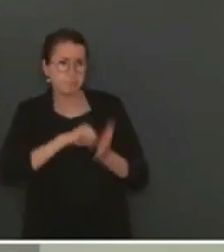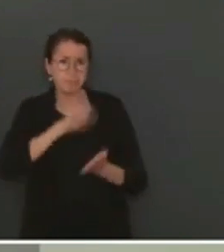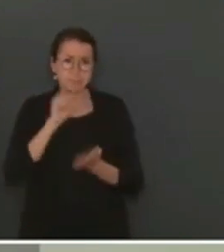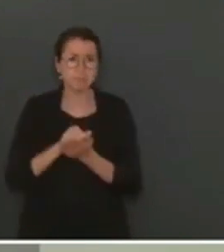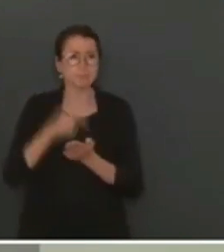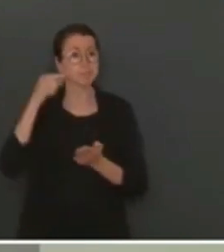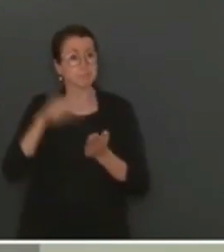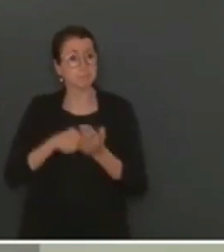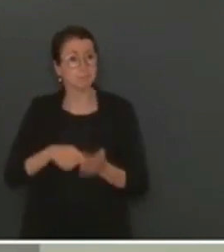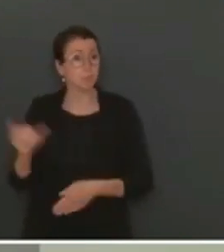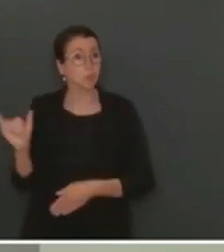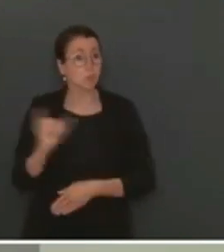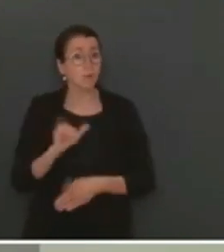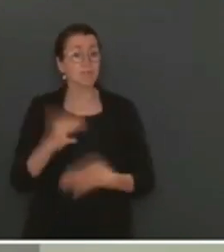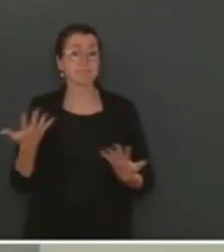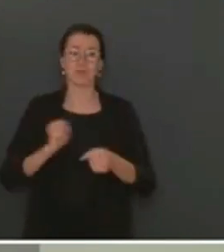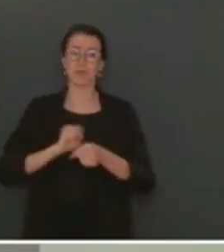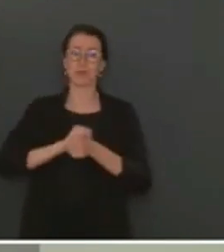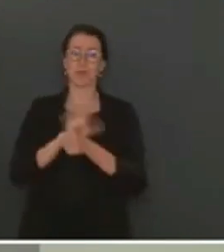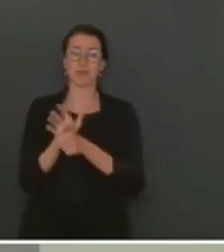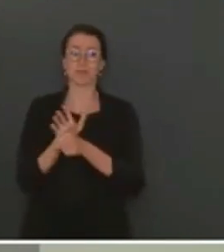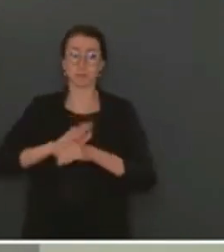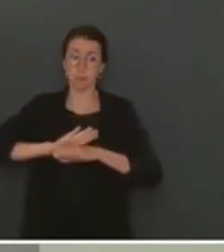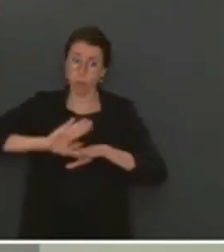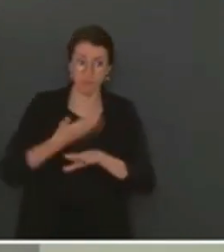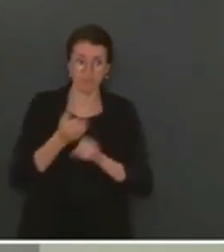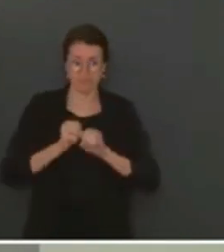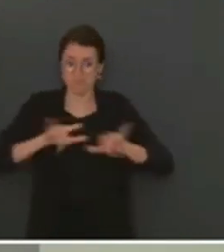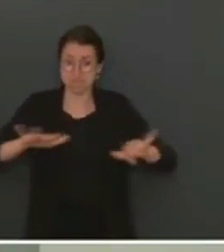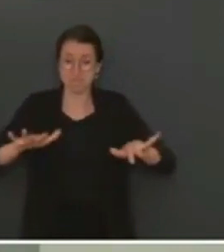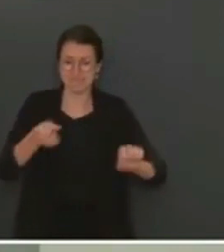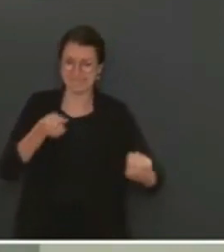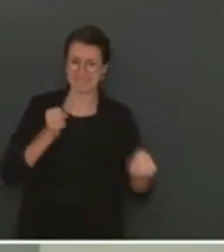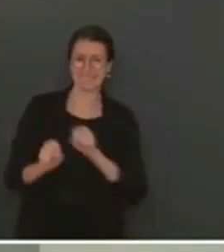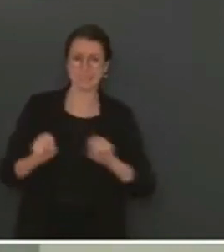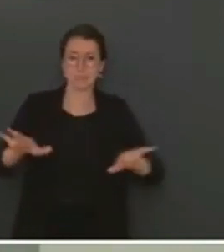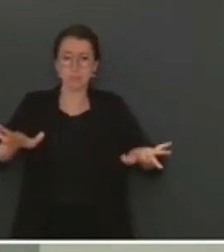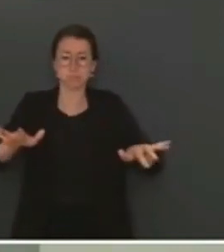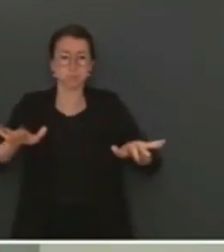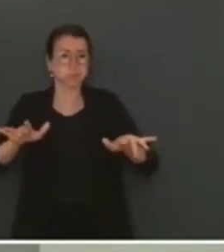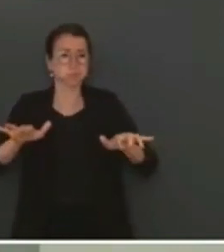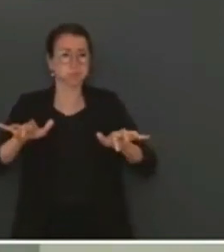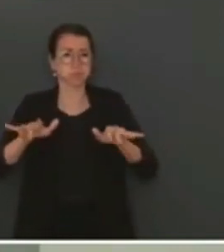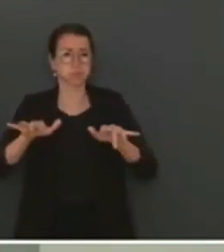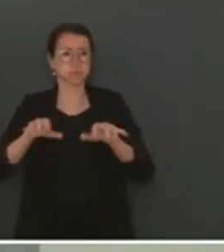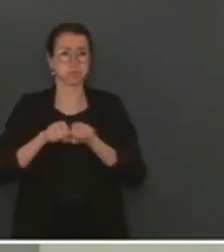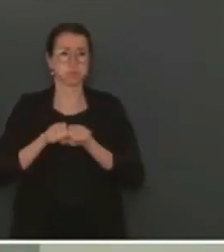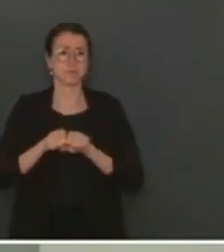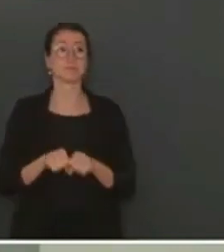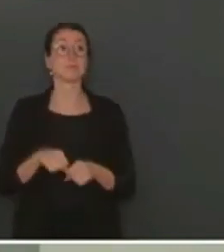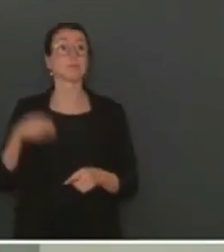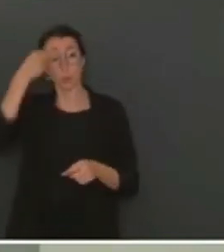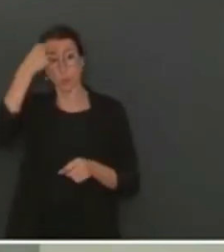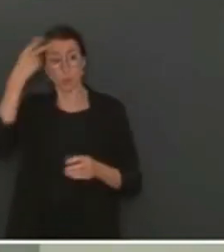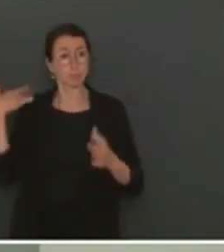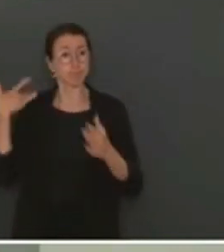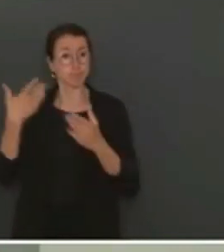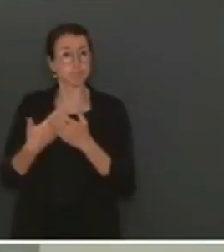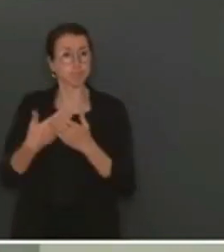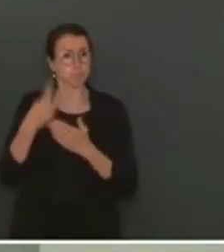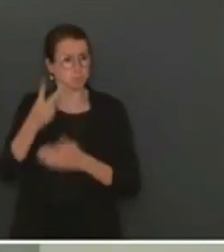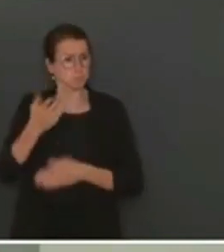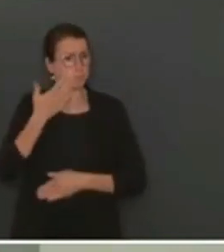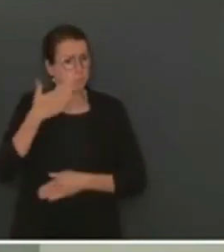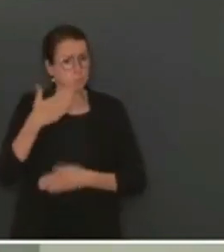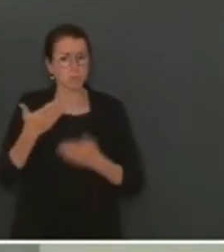الفيديو نتمنى ما تبخلوش عليا بالشاركة ديليكم باللايك والجرس باش يوصلكم اي فيديو ديليكم وشكرا على تعليق ديليكم البناء اللي